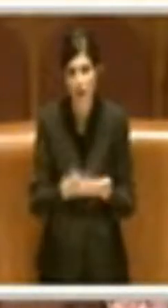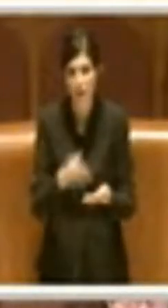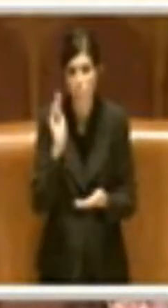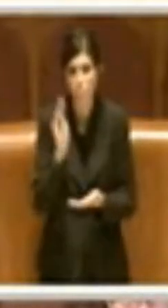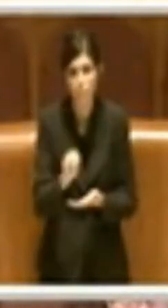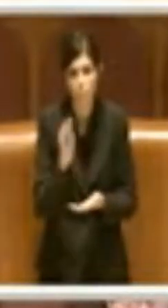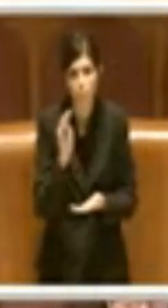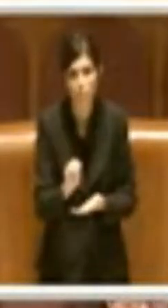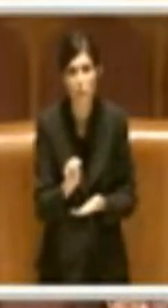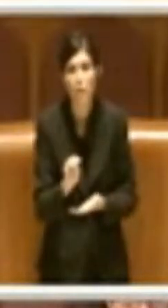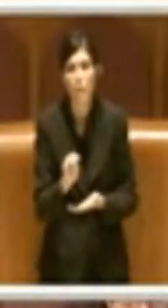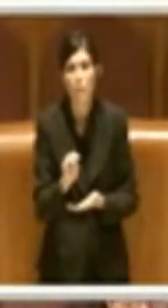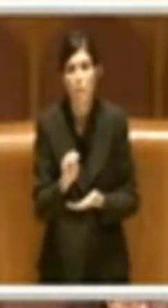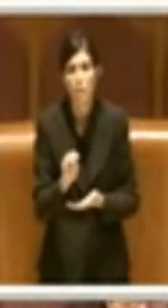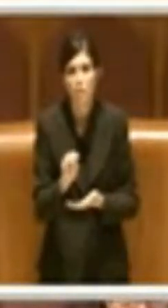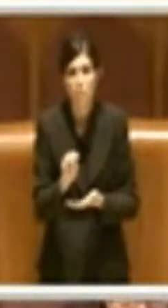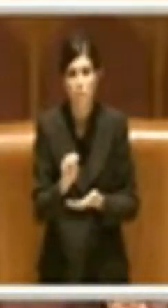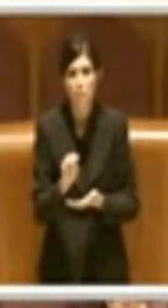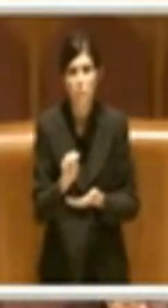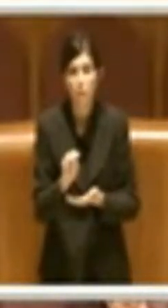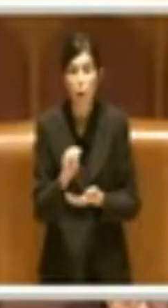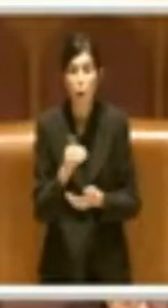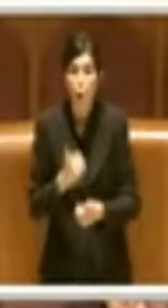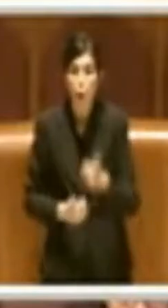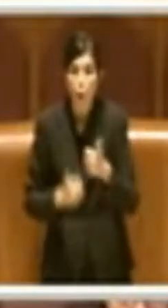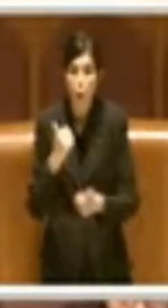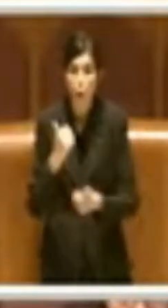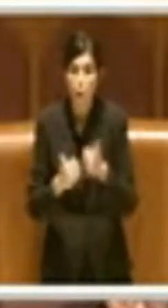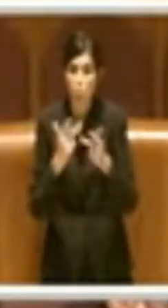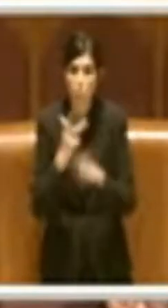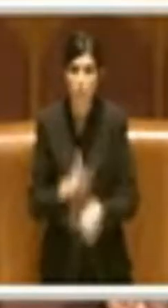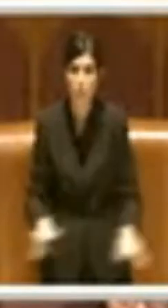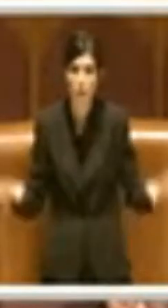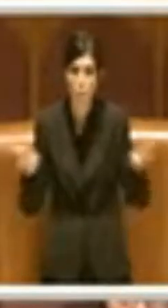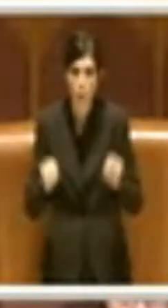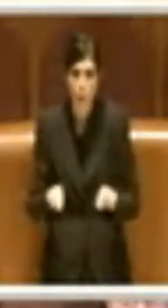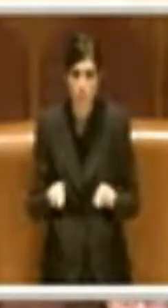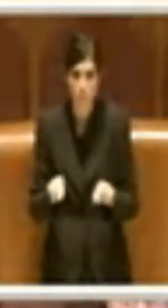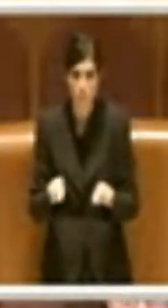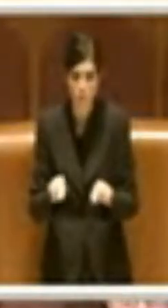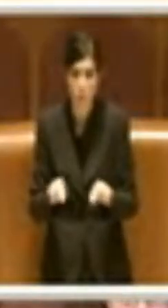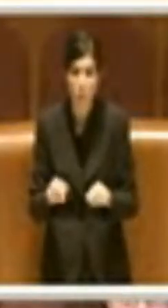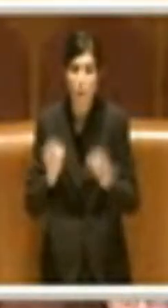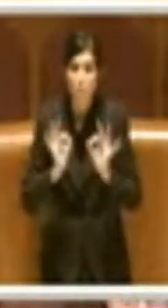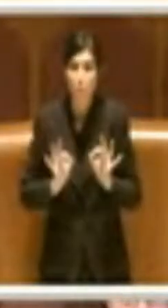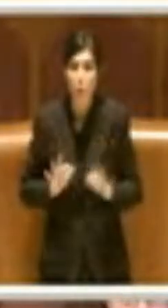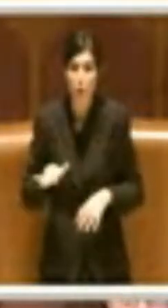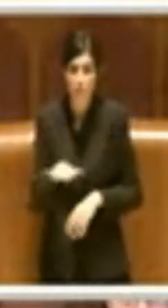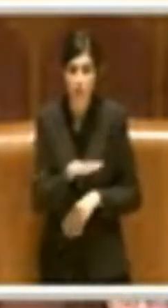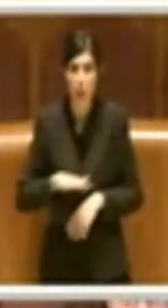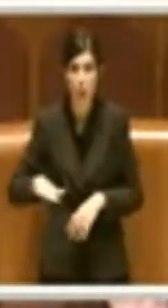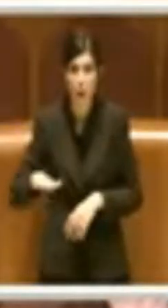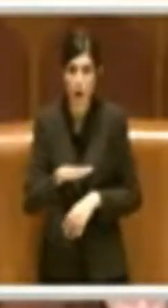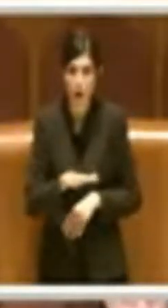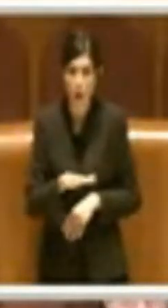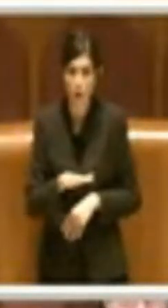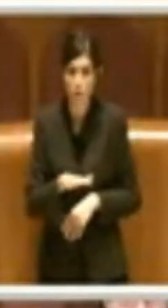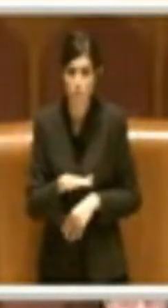di indire un nuovo concorso della polizia locale, anche in